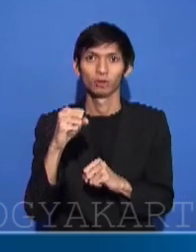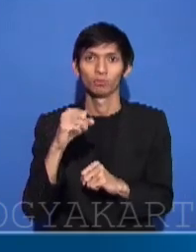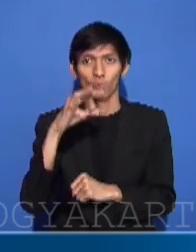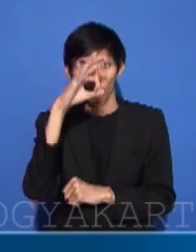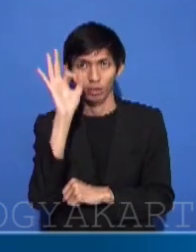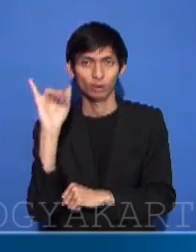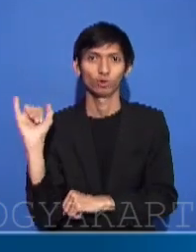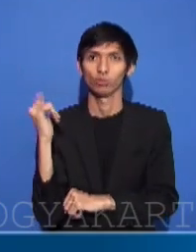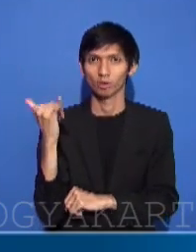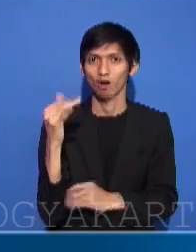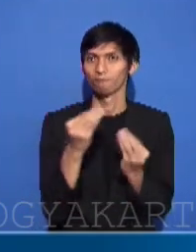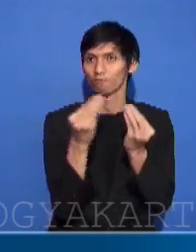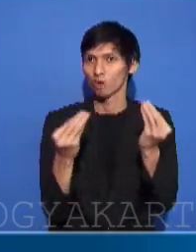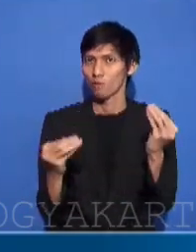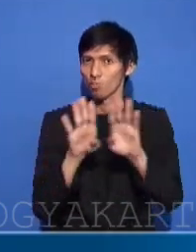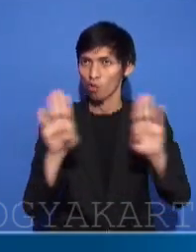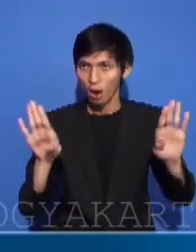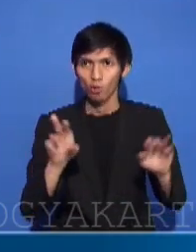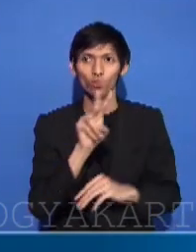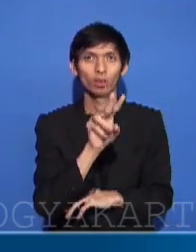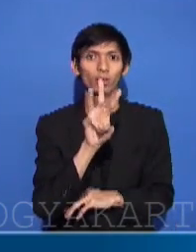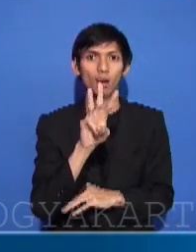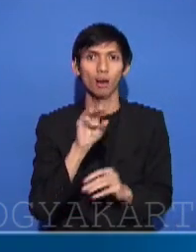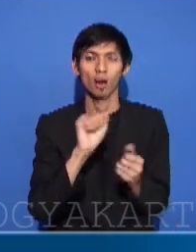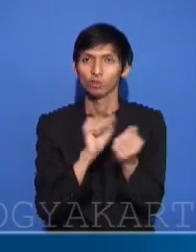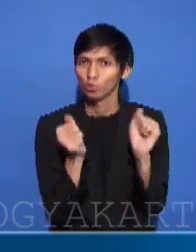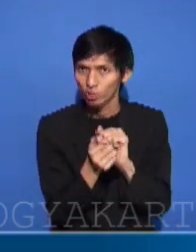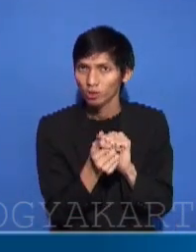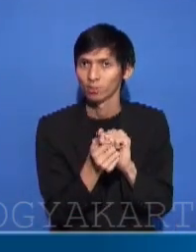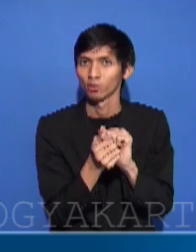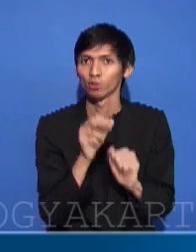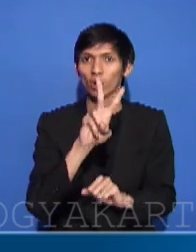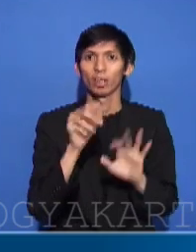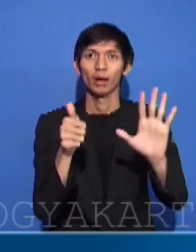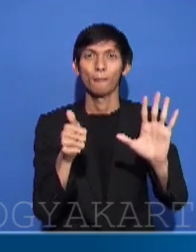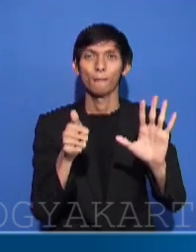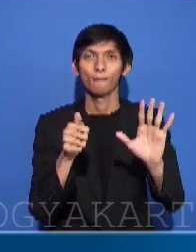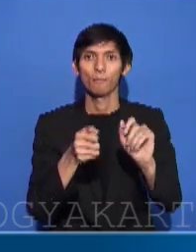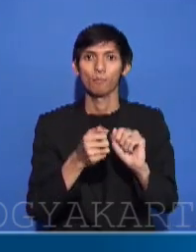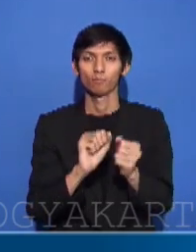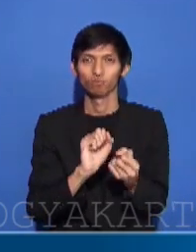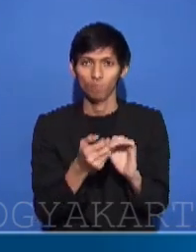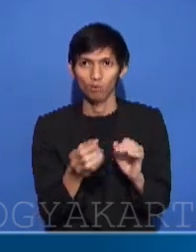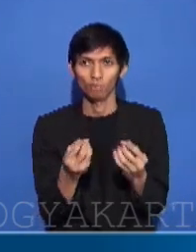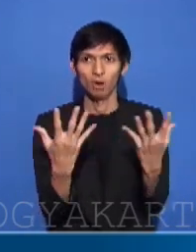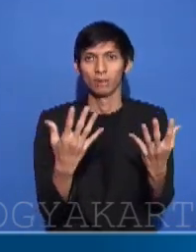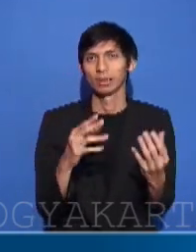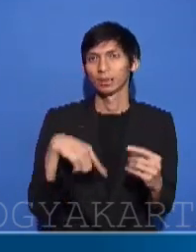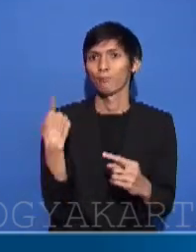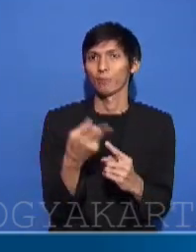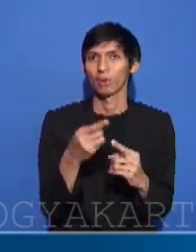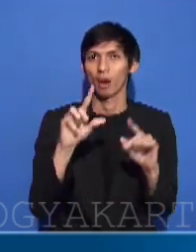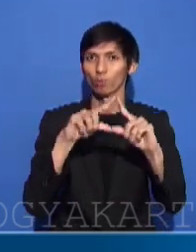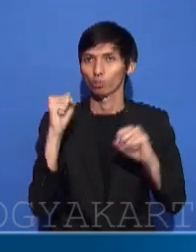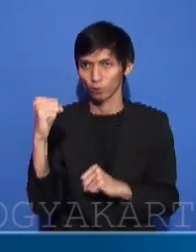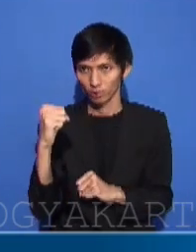jajaran berhasil mengungkap 23 kasus dari 26 kasus yang terjadi selama tahun 2023 hingga bulan Agustus. Dari 23 kasus